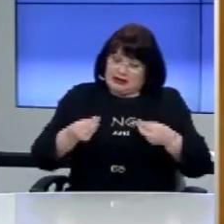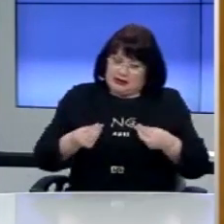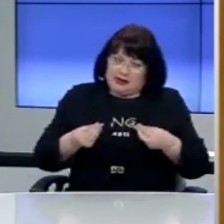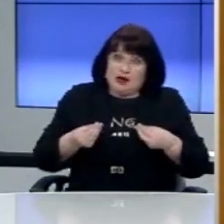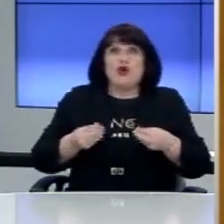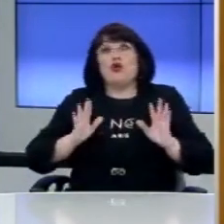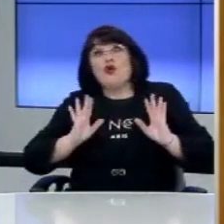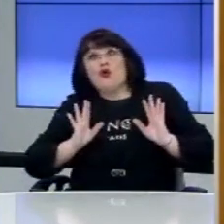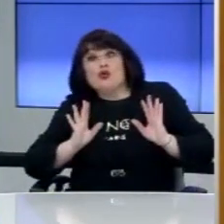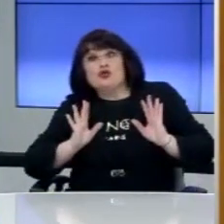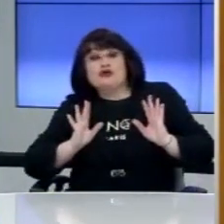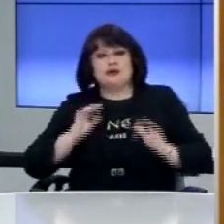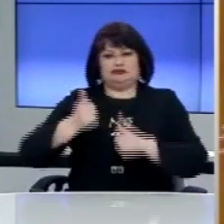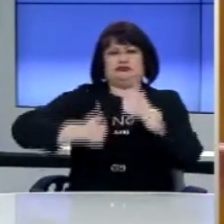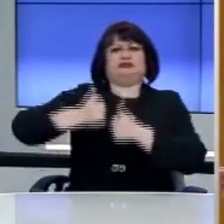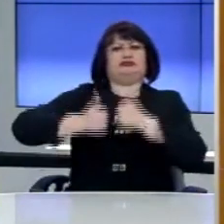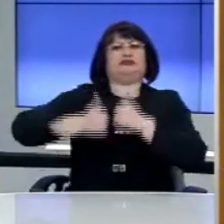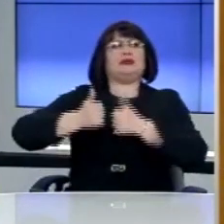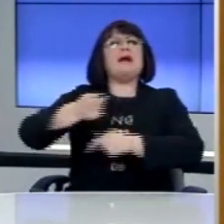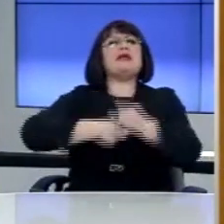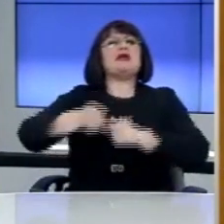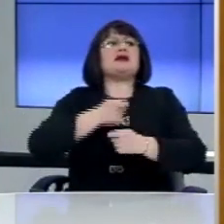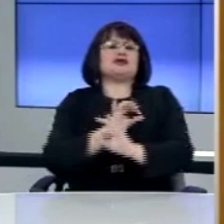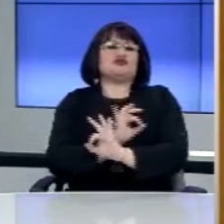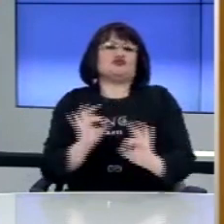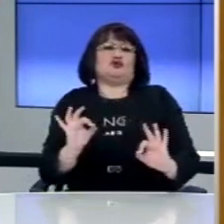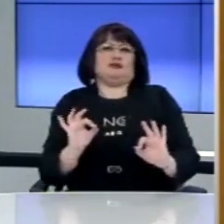δεν θίγεται η ανταγωνιστικότητα των επιχειρήσεων.